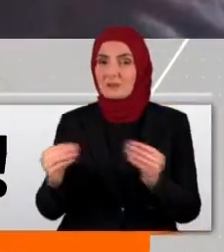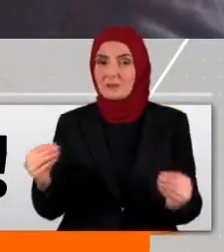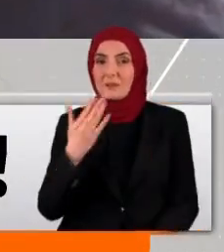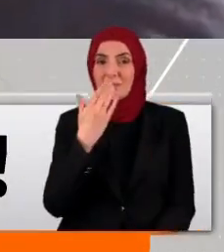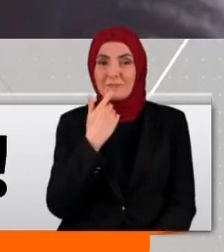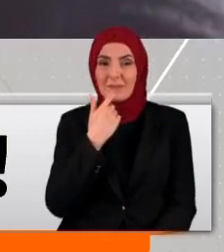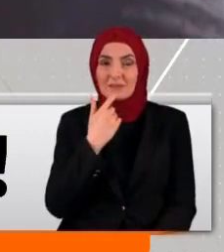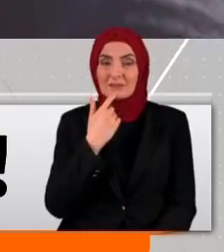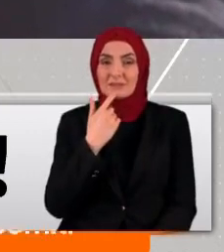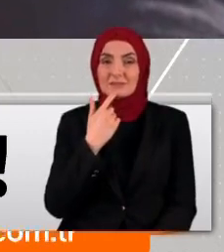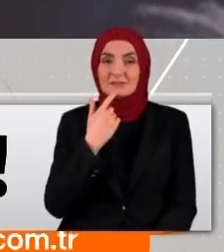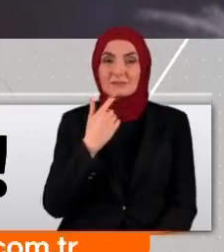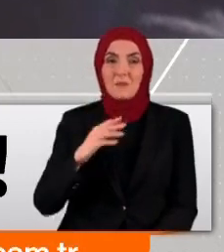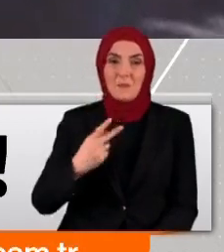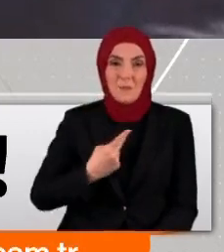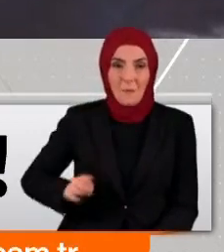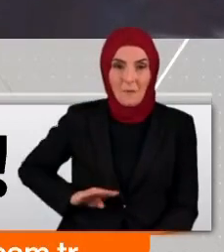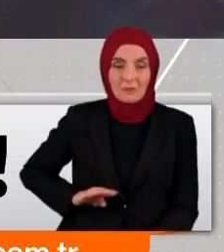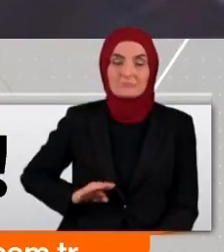5 yaşına girmişti benim oğlum.